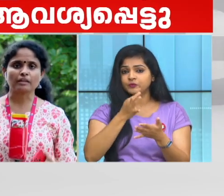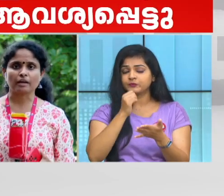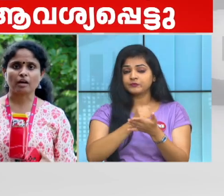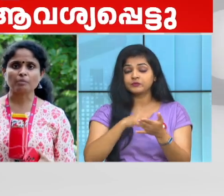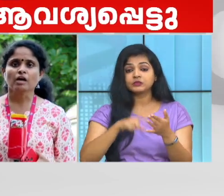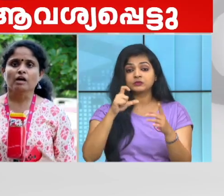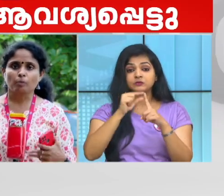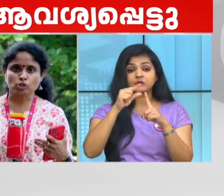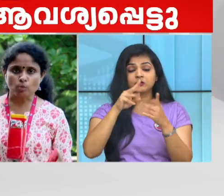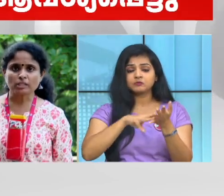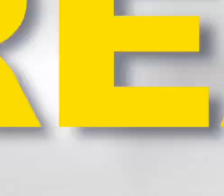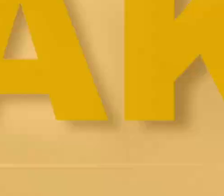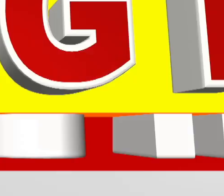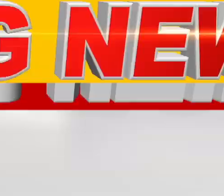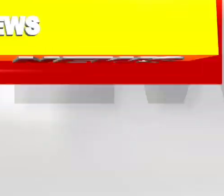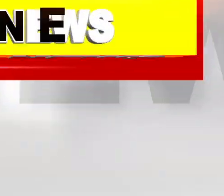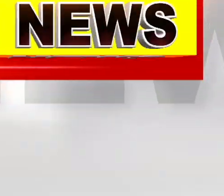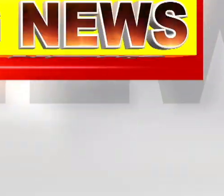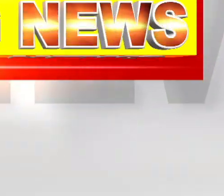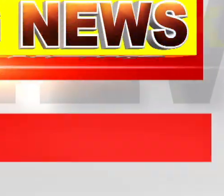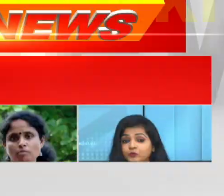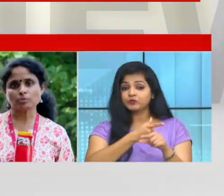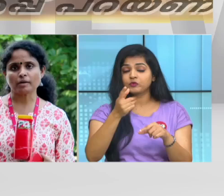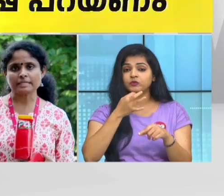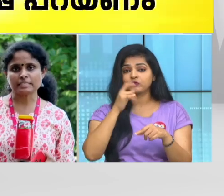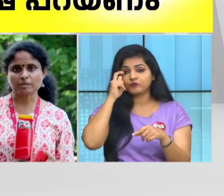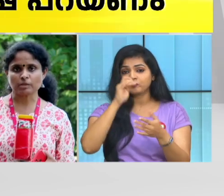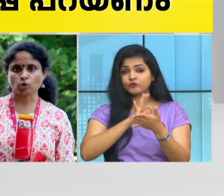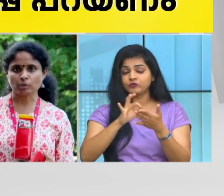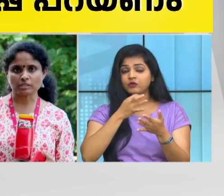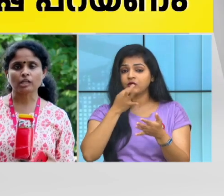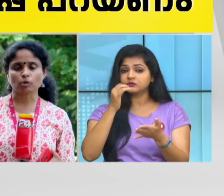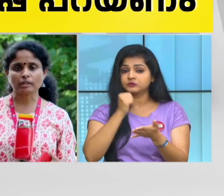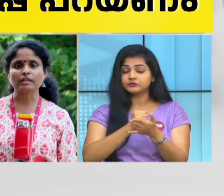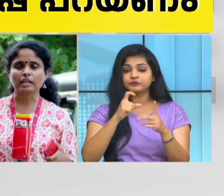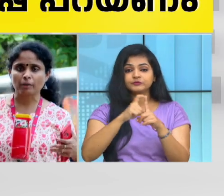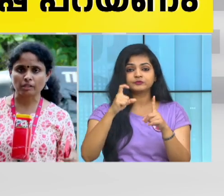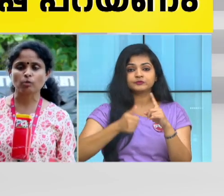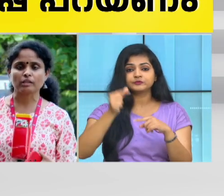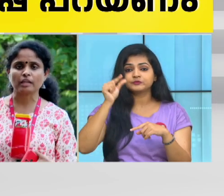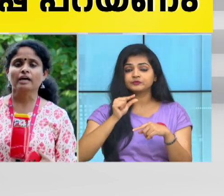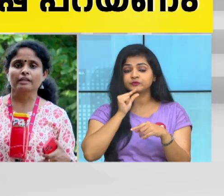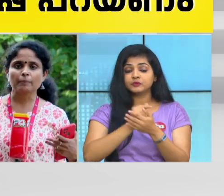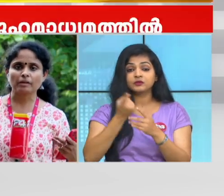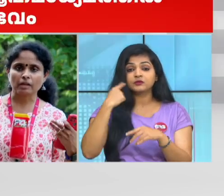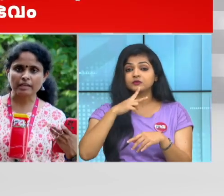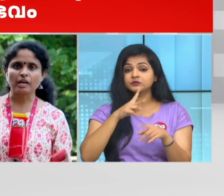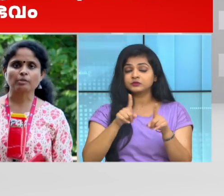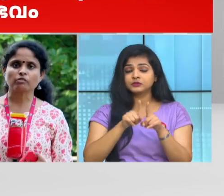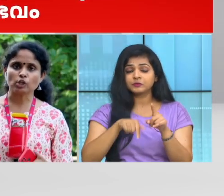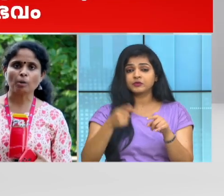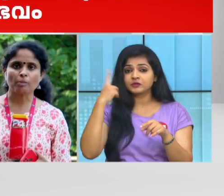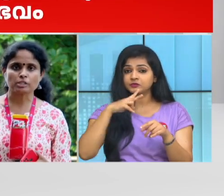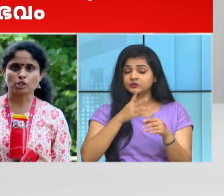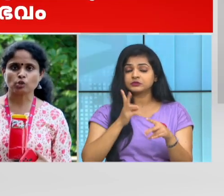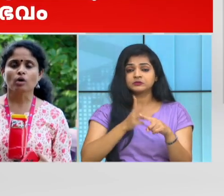തള്ളിപ്പറയാൻ തയ്യാറാകണം. പൊതുസമൂഹത്തിന് മുന്നിൽ മാപ്പ് പറയണം എന്ന ഒരു ആവശ്യമാണ് DCC പ്രസിഡന്റ് മുന്നോട്ട് വെച്ചത്. അതുപോലെ തന്നെ ഇന്നലെ പറഞ്ഞ അതേ കാര്യം ഇന്ന്